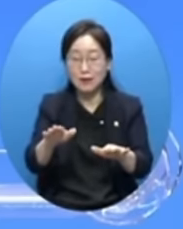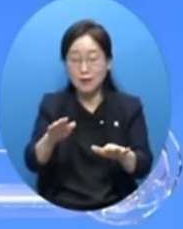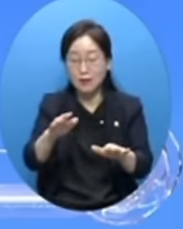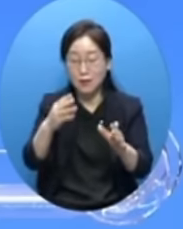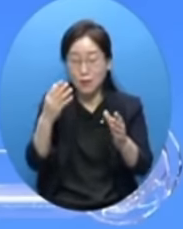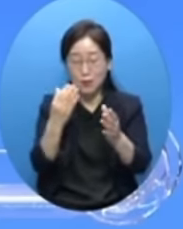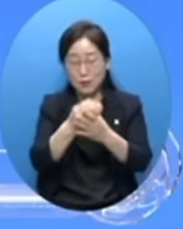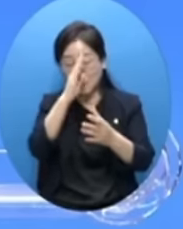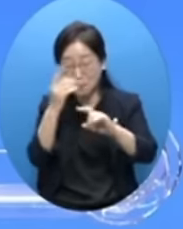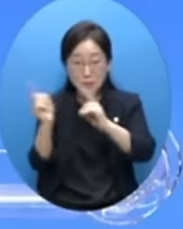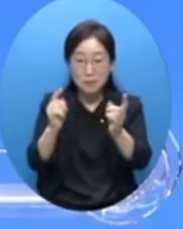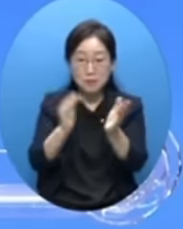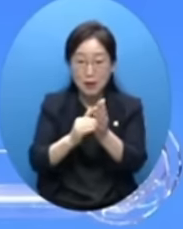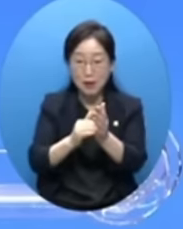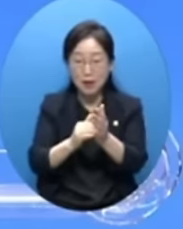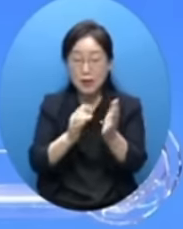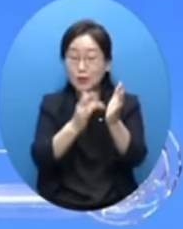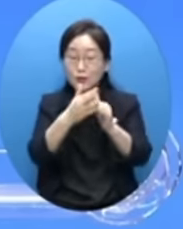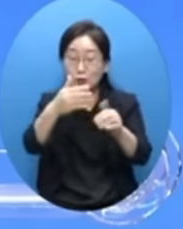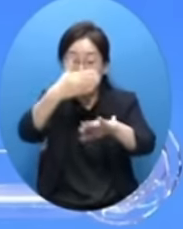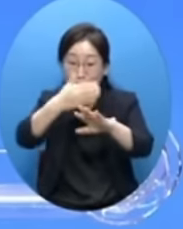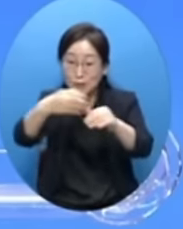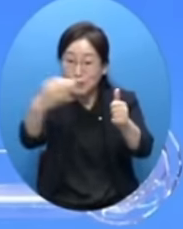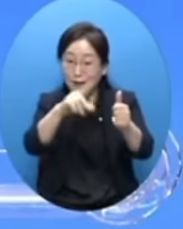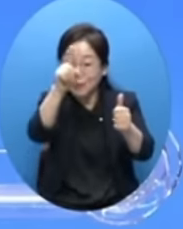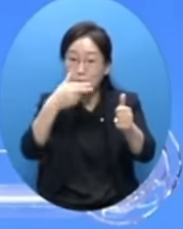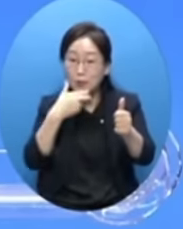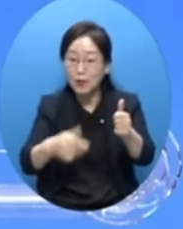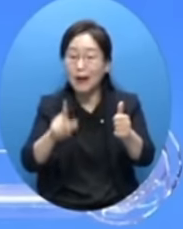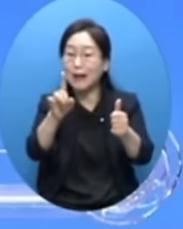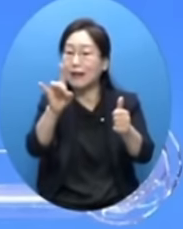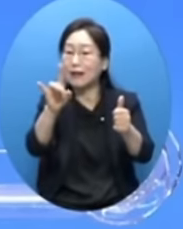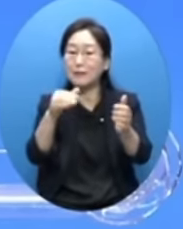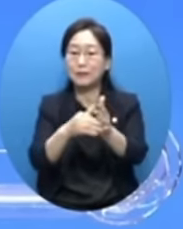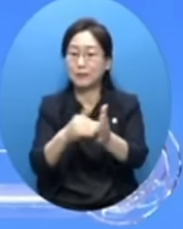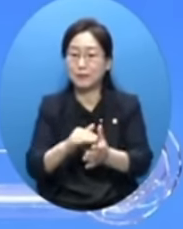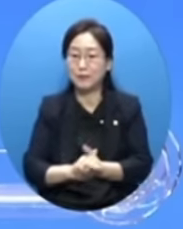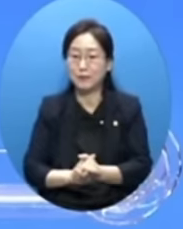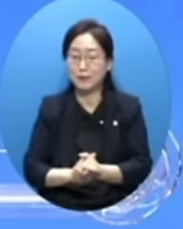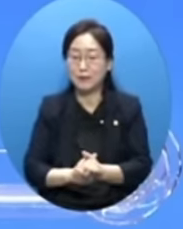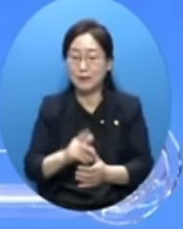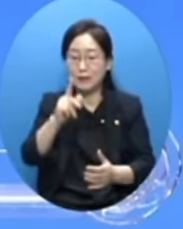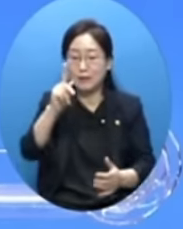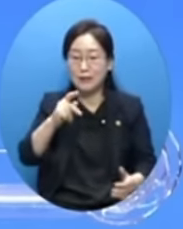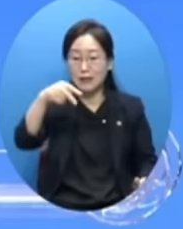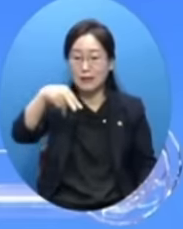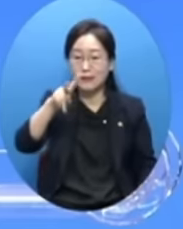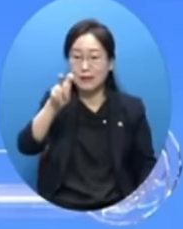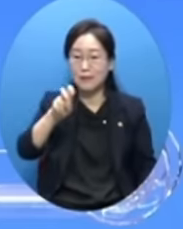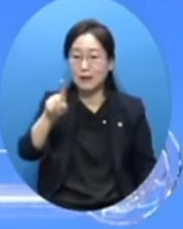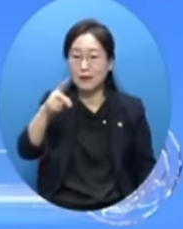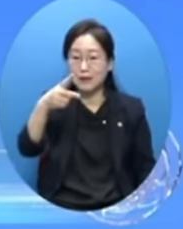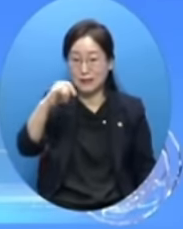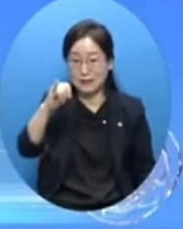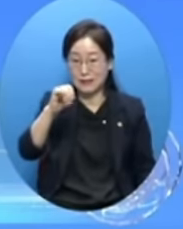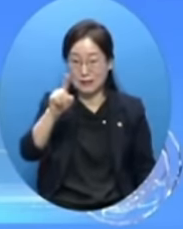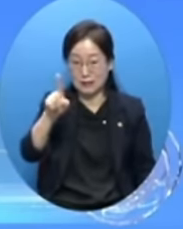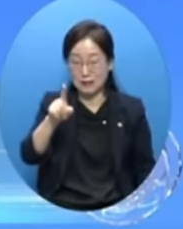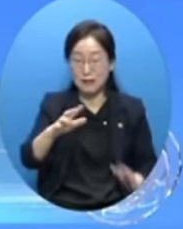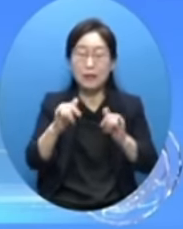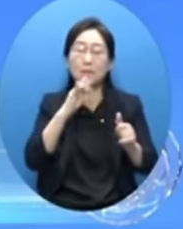돌아서 감사한 사람은 이 사마리아 사람 한 사람입니다. 그래서 그 사마리아인의 믿음을 칭찬했습니다. 누가복음 10장